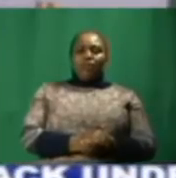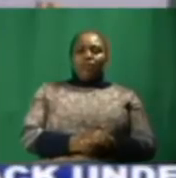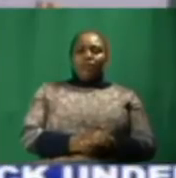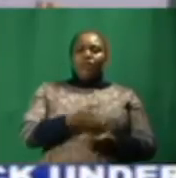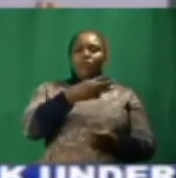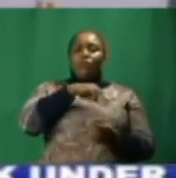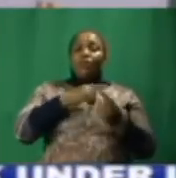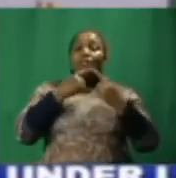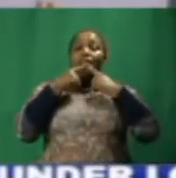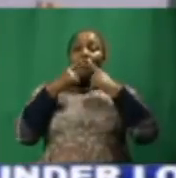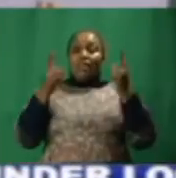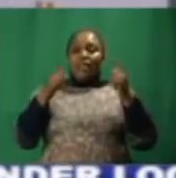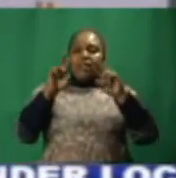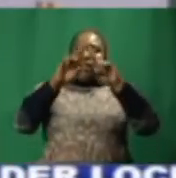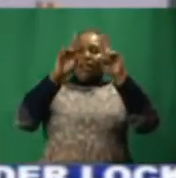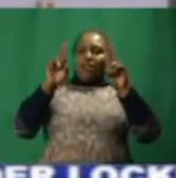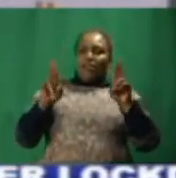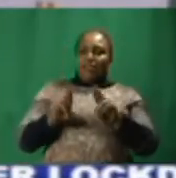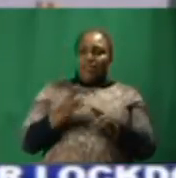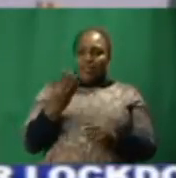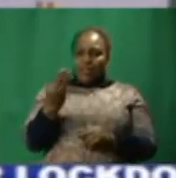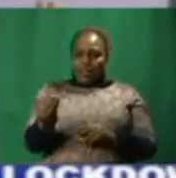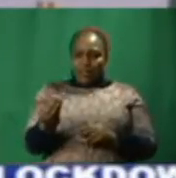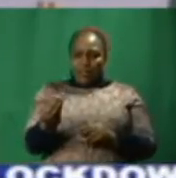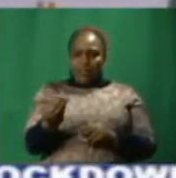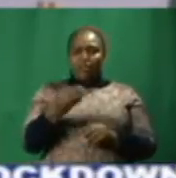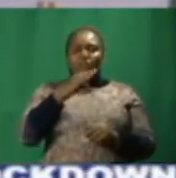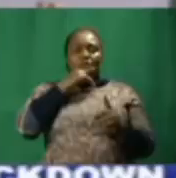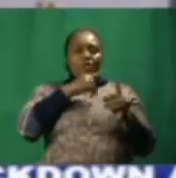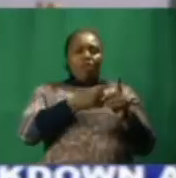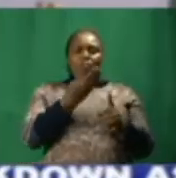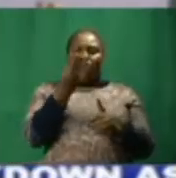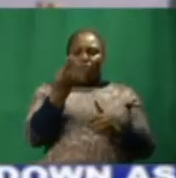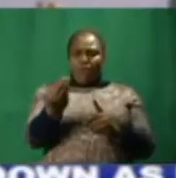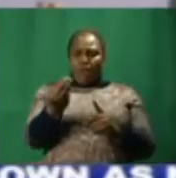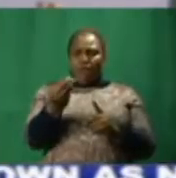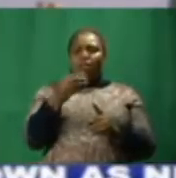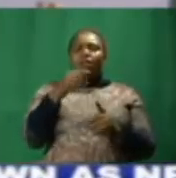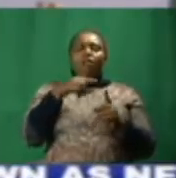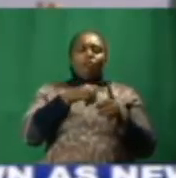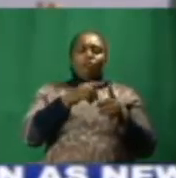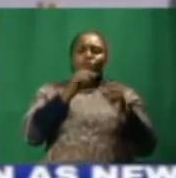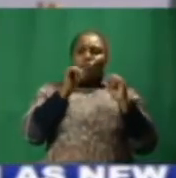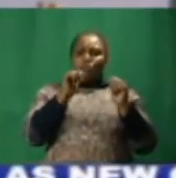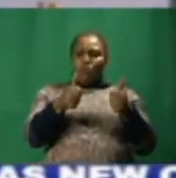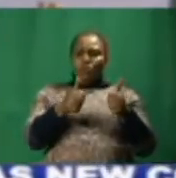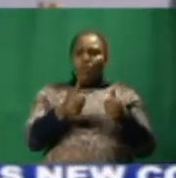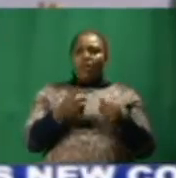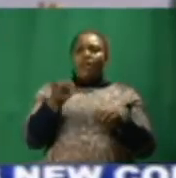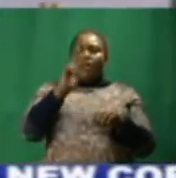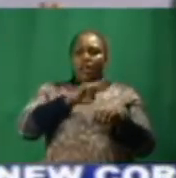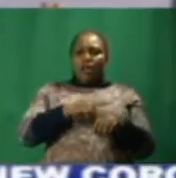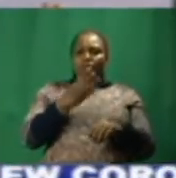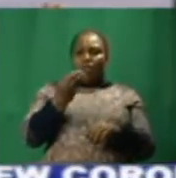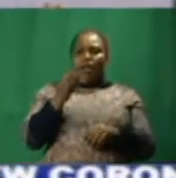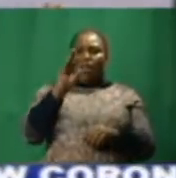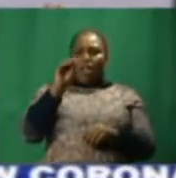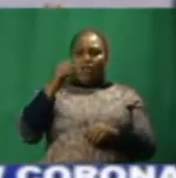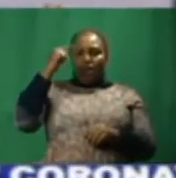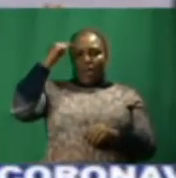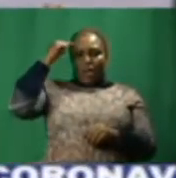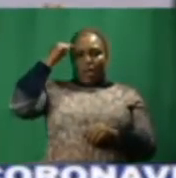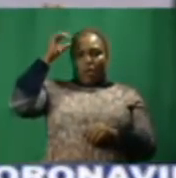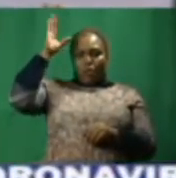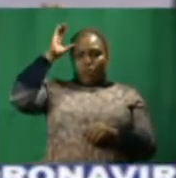an African child umntwana wel Africa muhle kwesibili umntwana wel Africa unengcombo